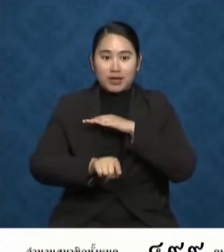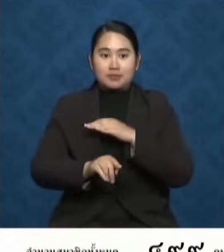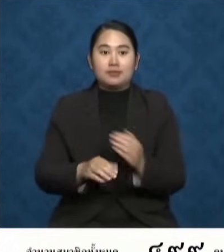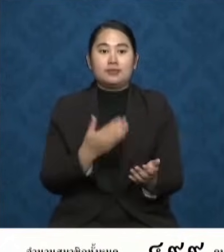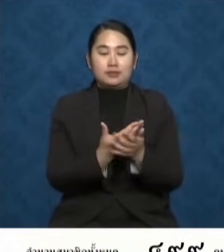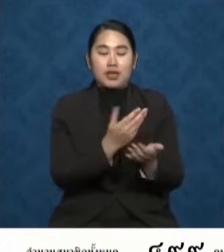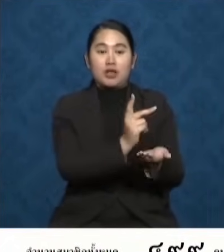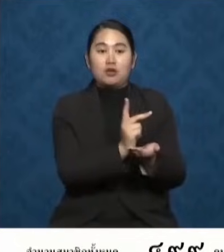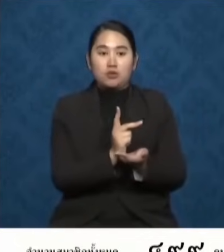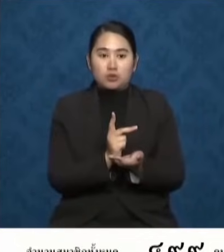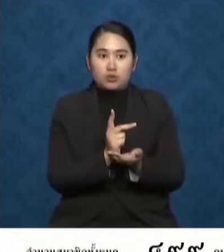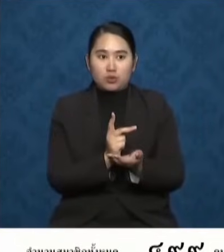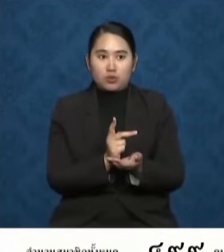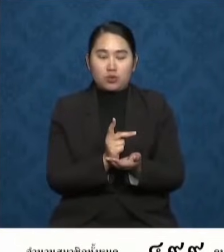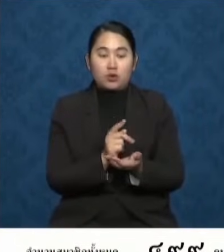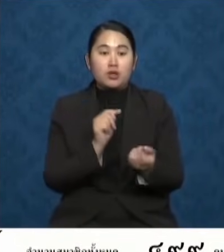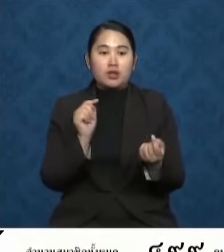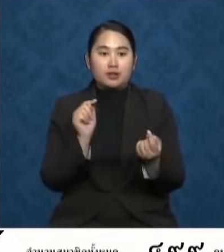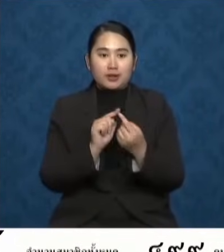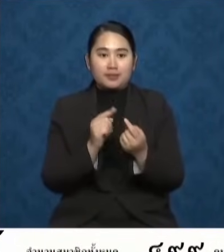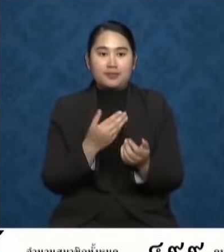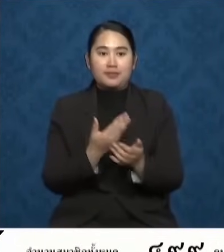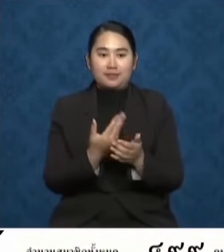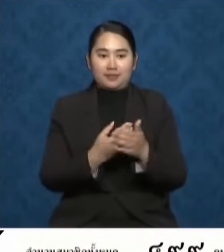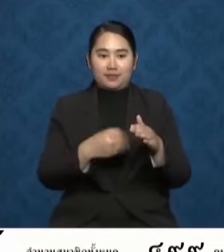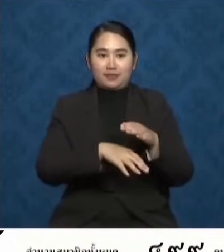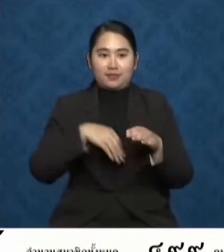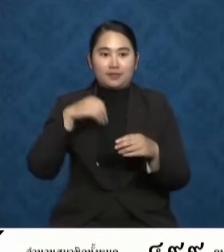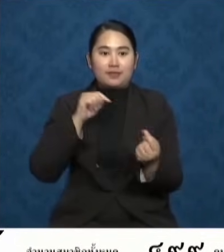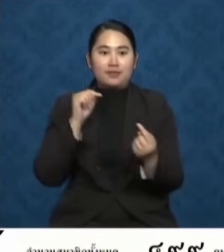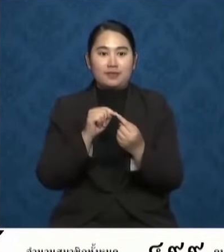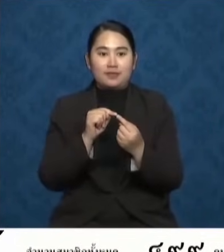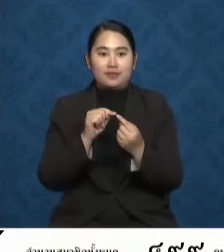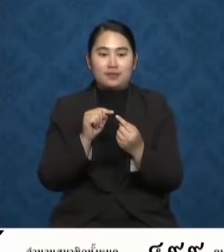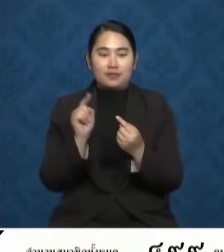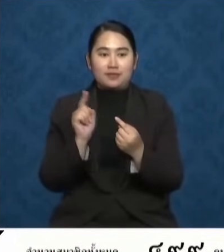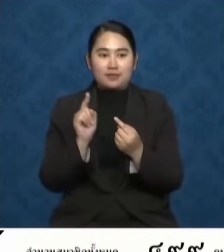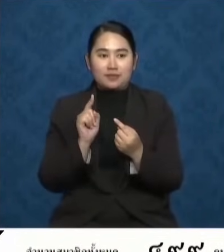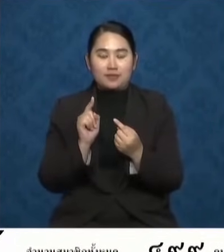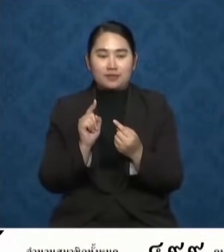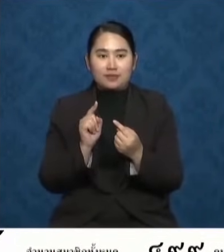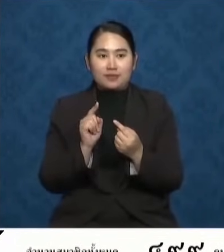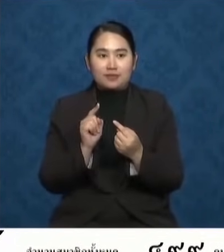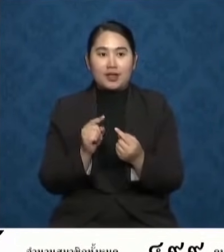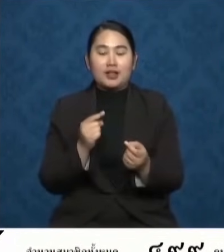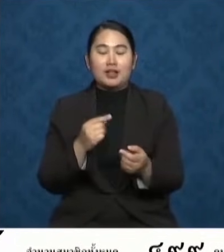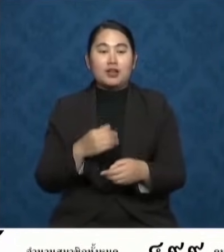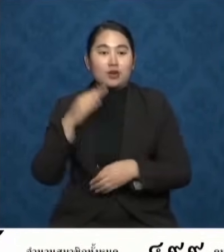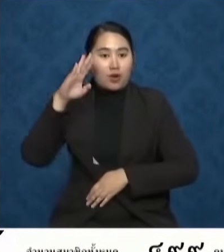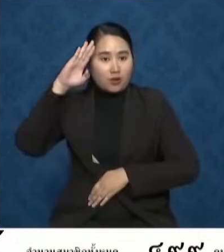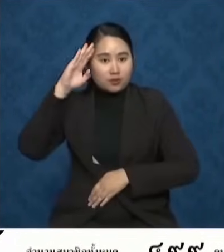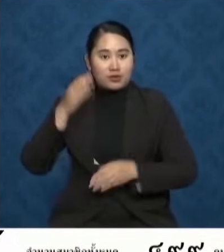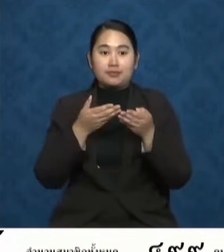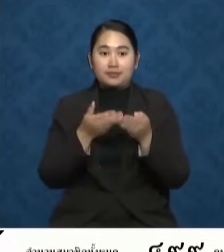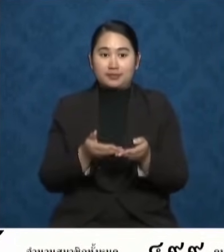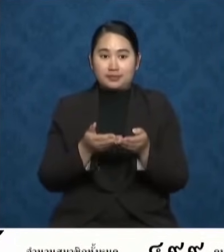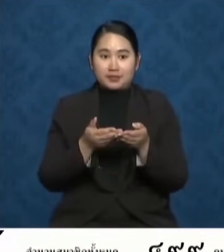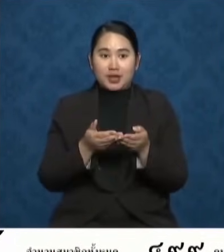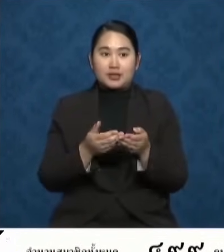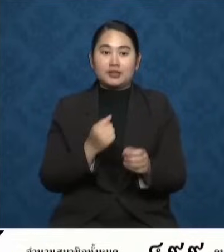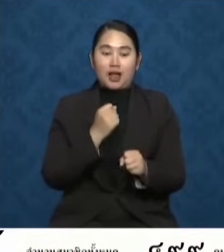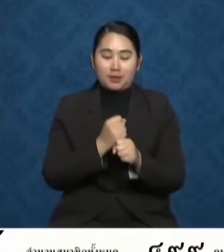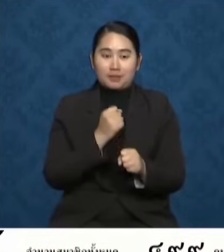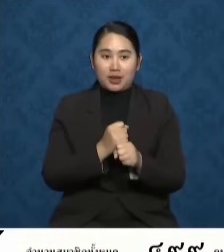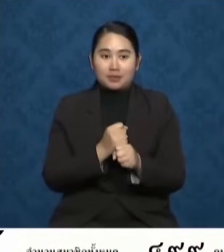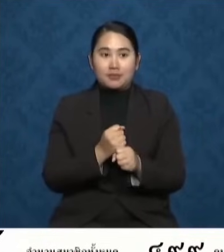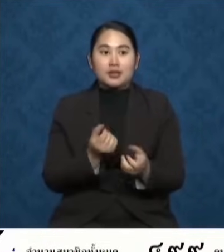การกู้เรือหลวงสุโขทัยแล้วยังมีประเด็นเรื่องของที่กองทัพเรือไปทำงานหรือว่า